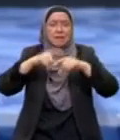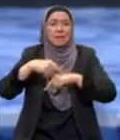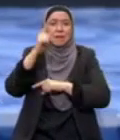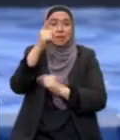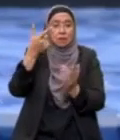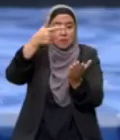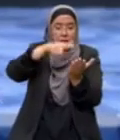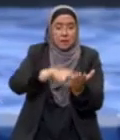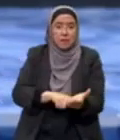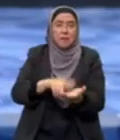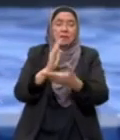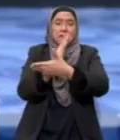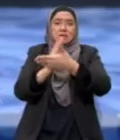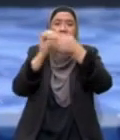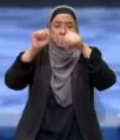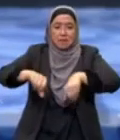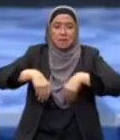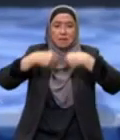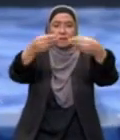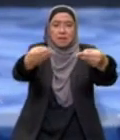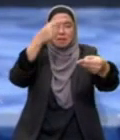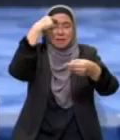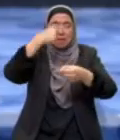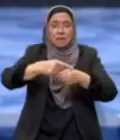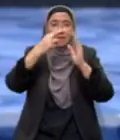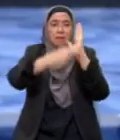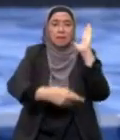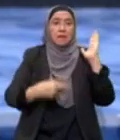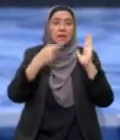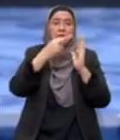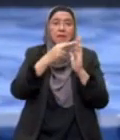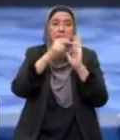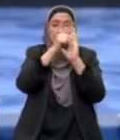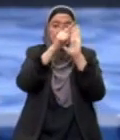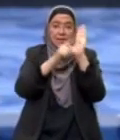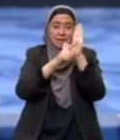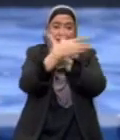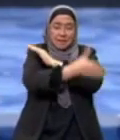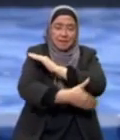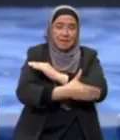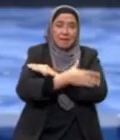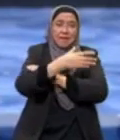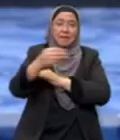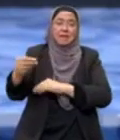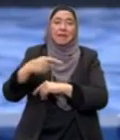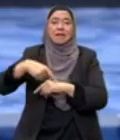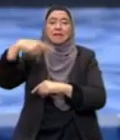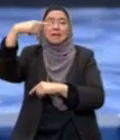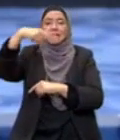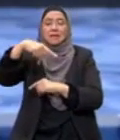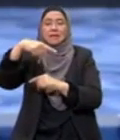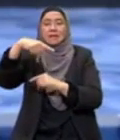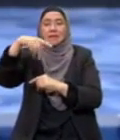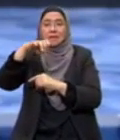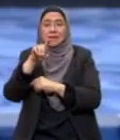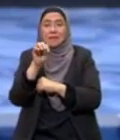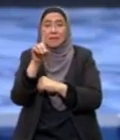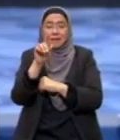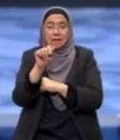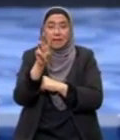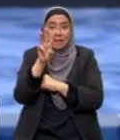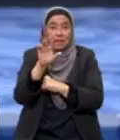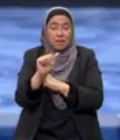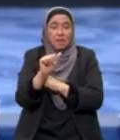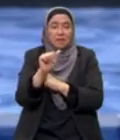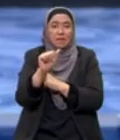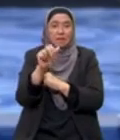bagi status tentang peranan peguam negara dan pemisahan peguam negara dan juga pendaat raya dan juga pada tahun